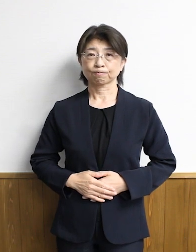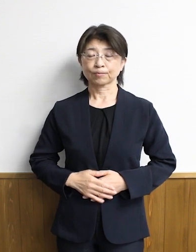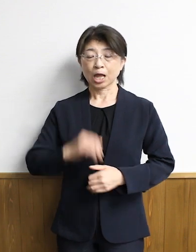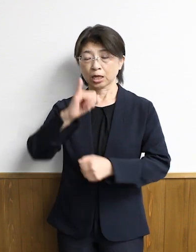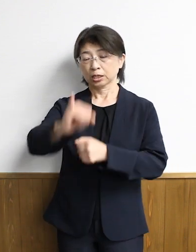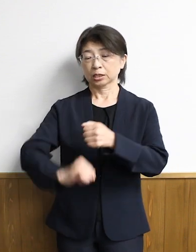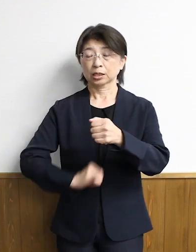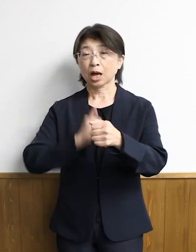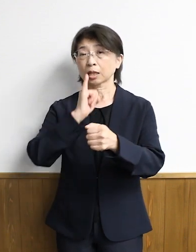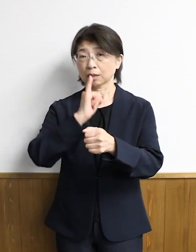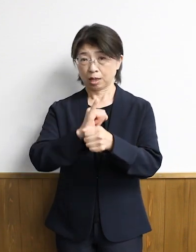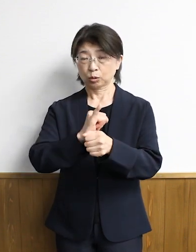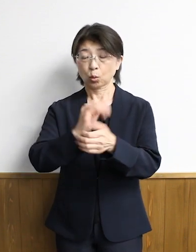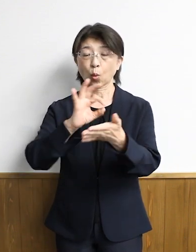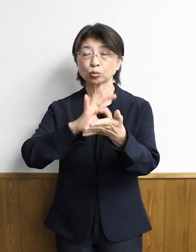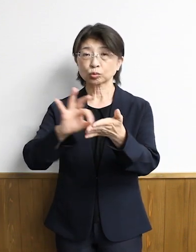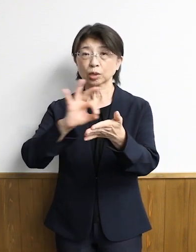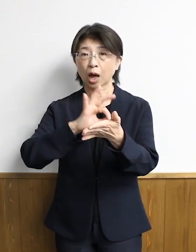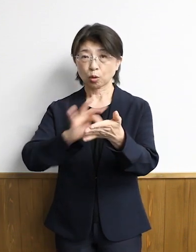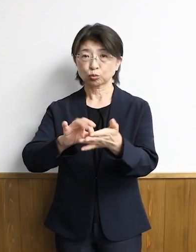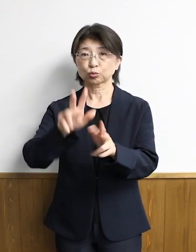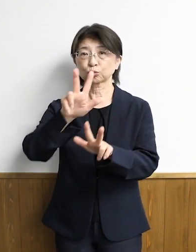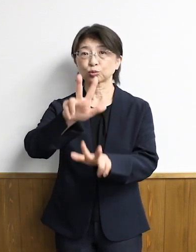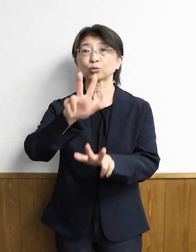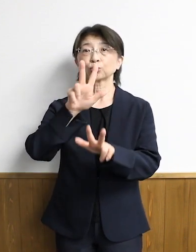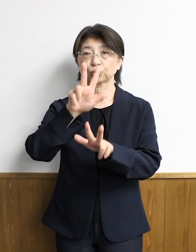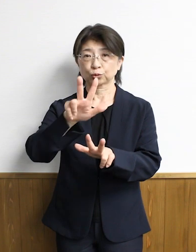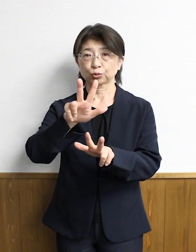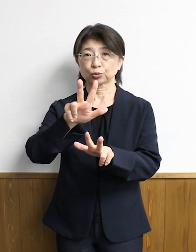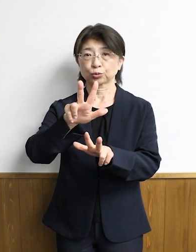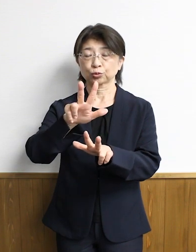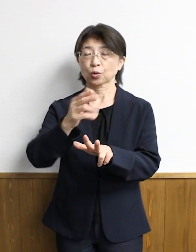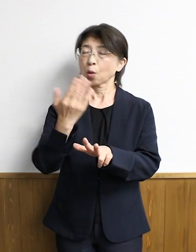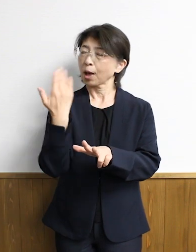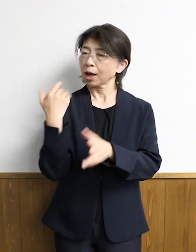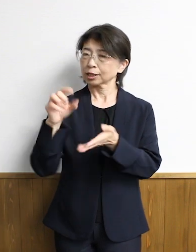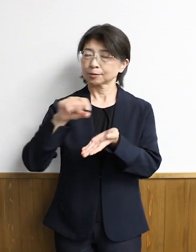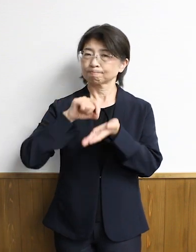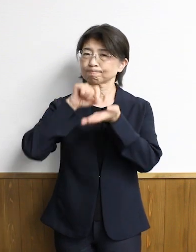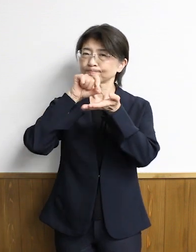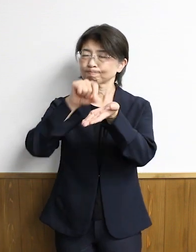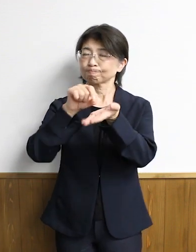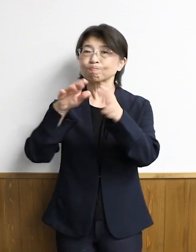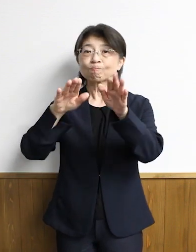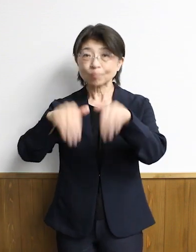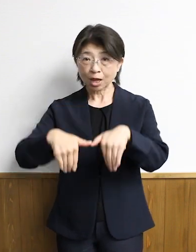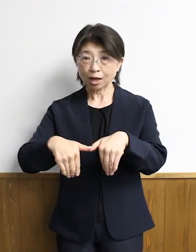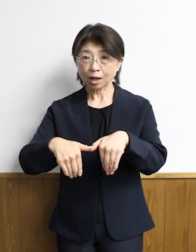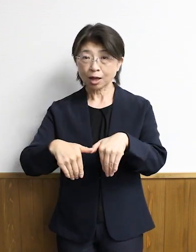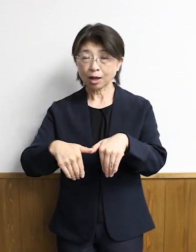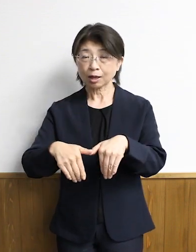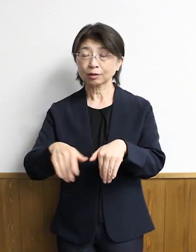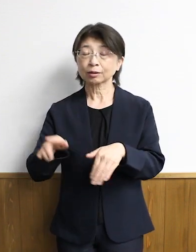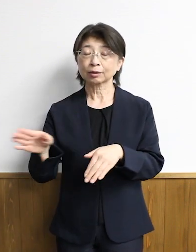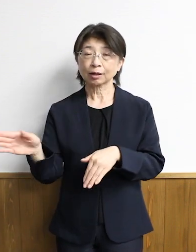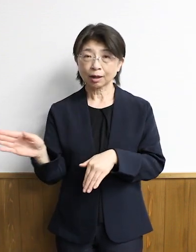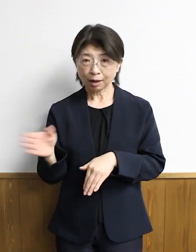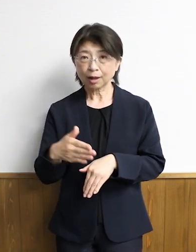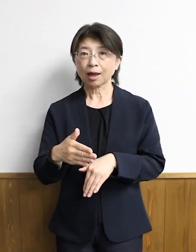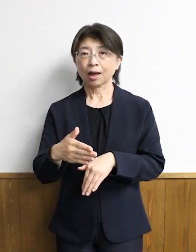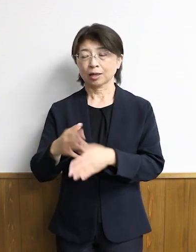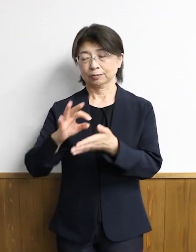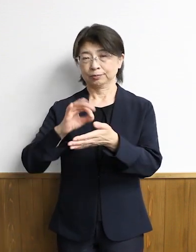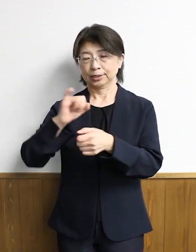インターネット使用のルール安心復ネットを提言いたしましたそれ以来安心復活ネットを